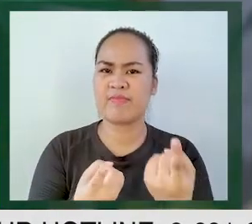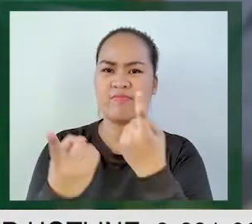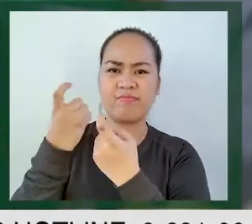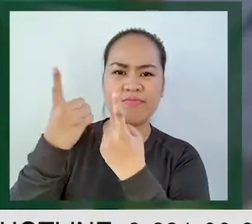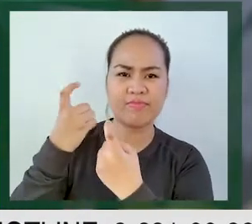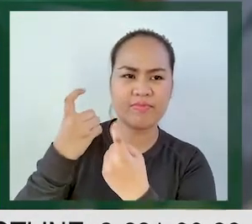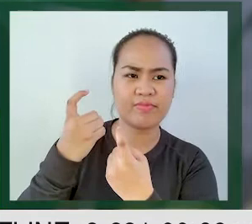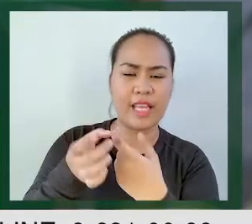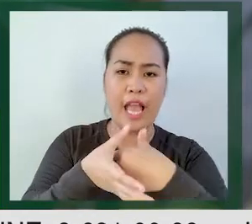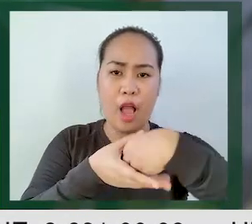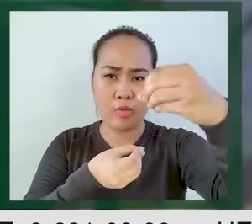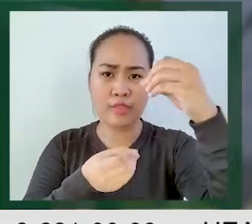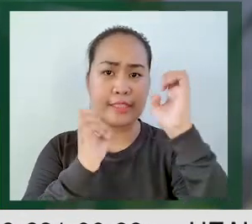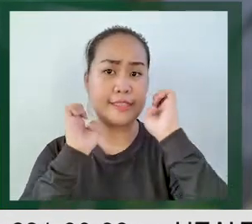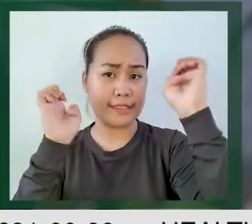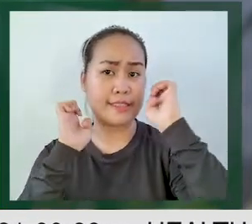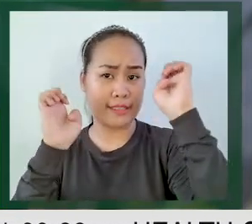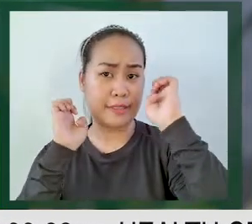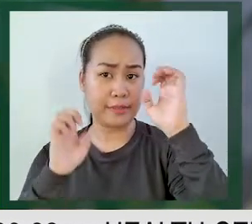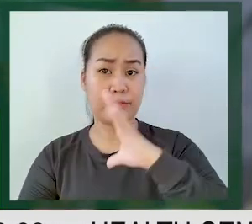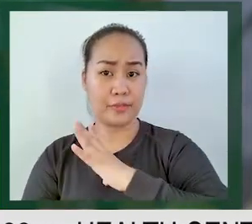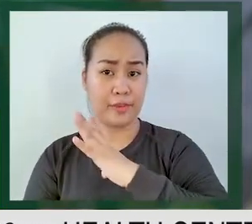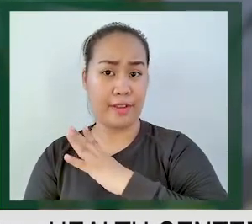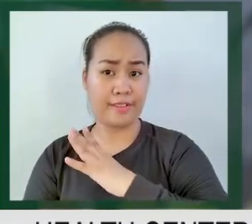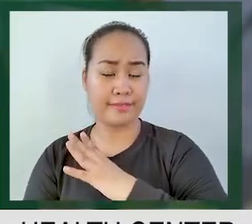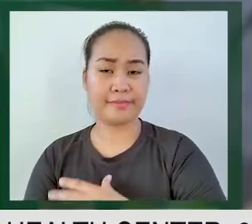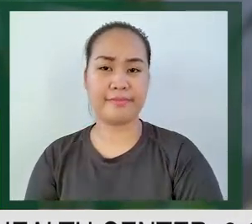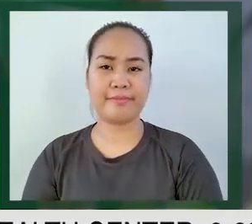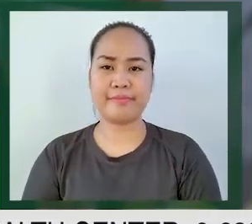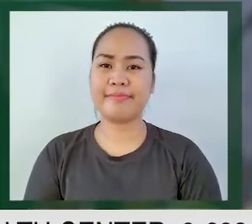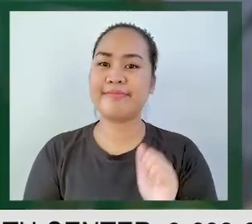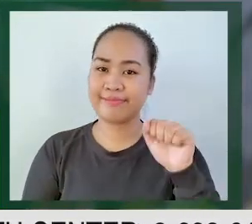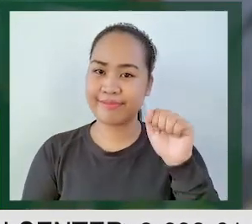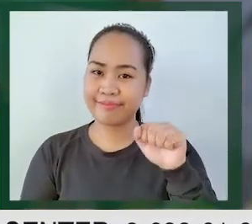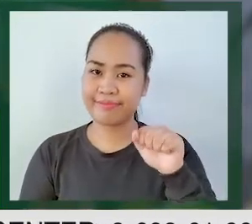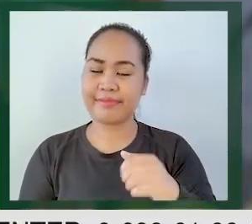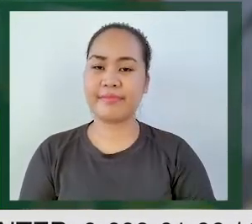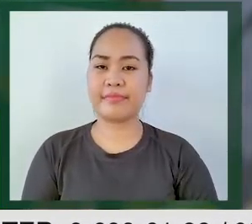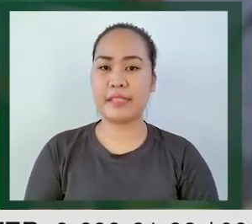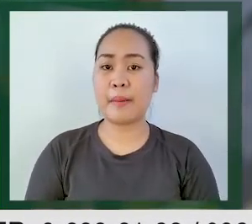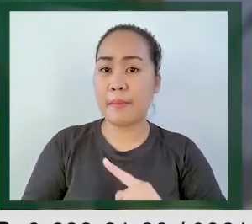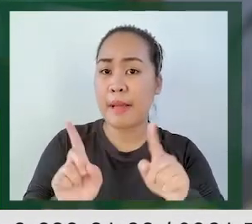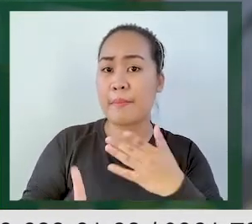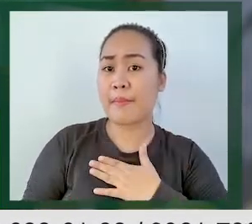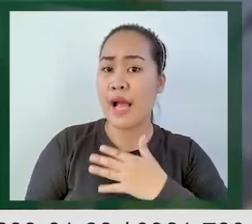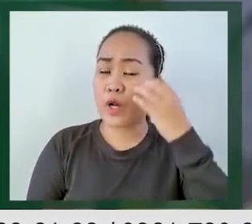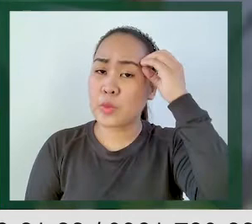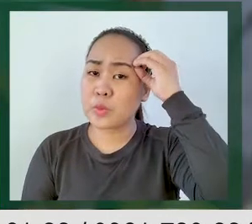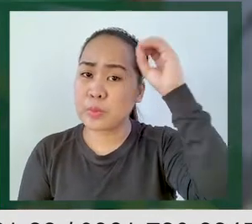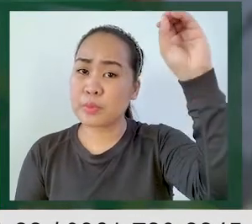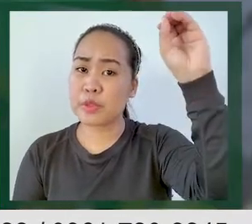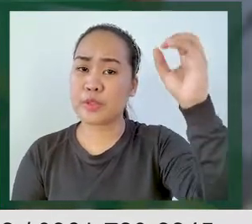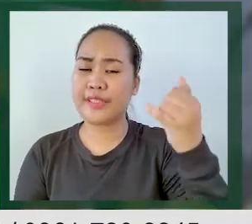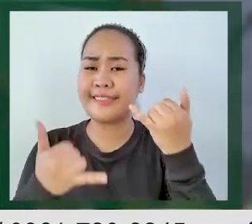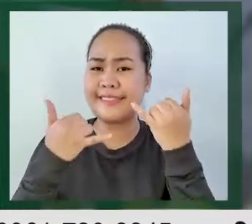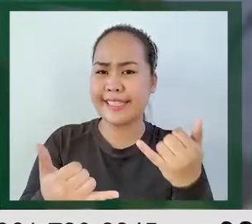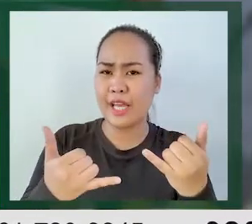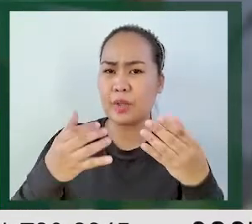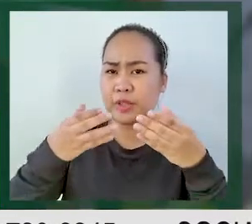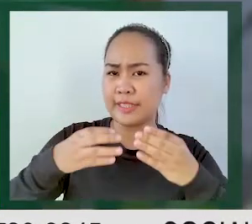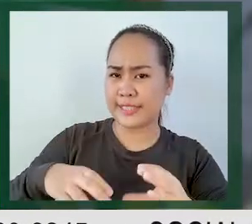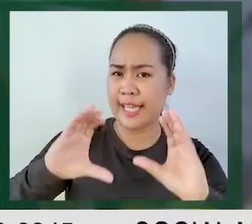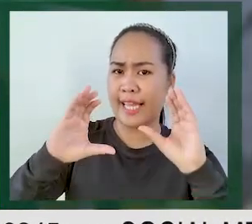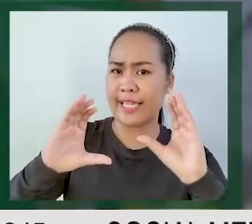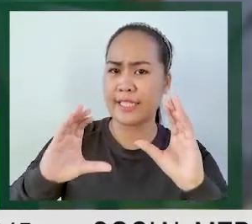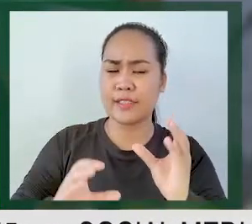So sa akin lamang po itong mga pagkakataon na to na tayo binibigyan ng konting kalayaan, sana wag naman